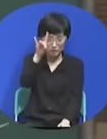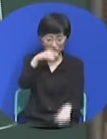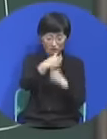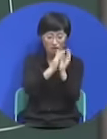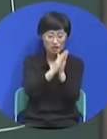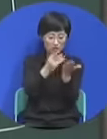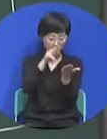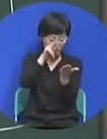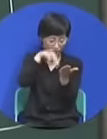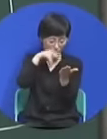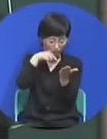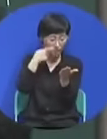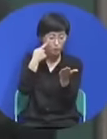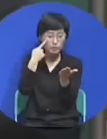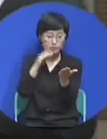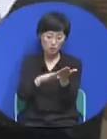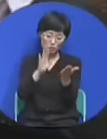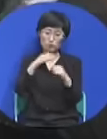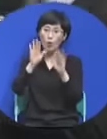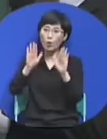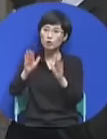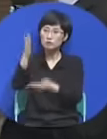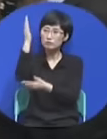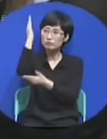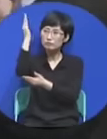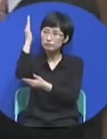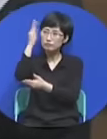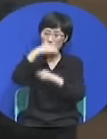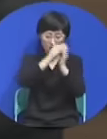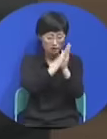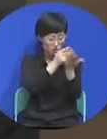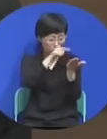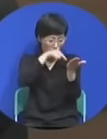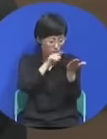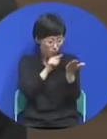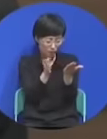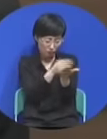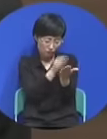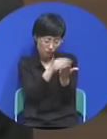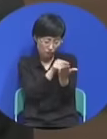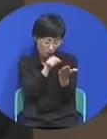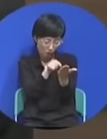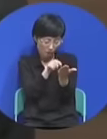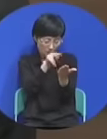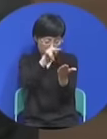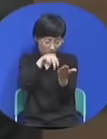愿你们下周开始来到教会，要确认圣经的话语。 혹시 내가 아는 단어 있나 모르는 단어 있나 없나를 확인해 보세요.